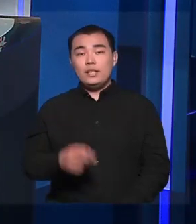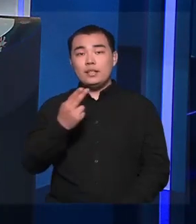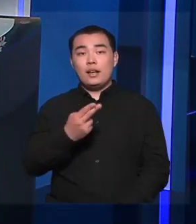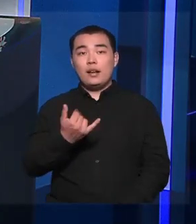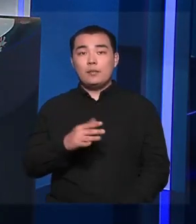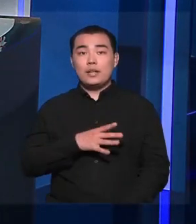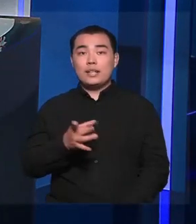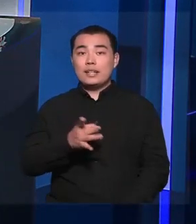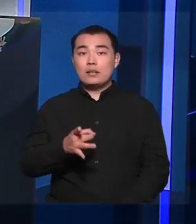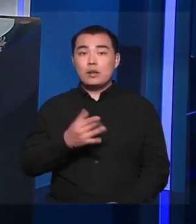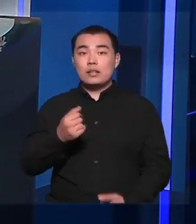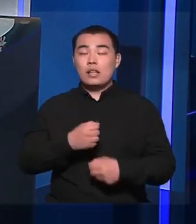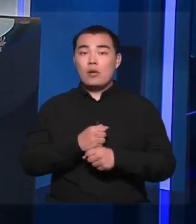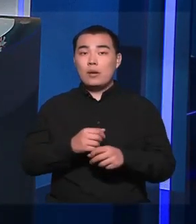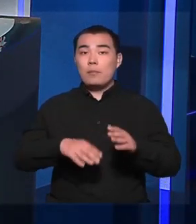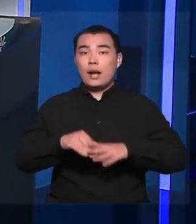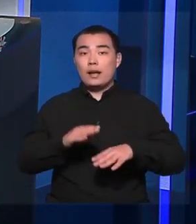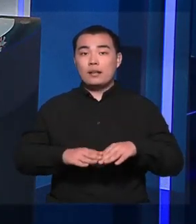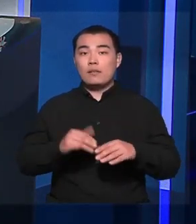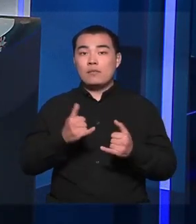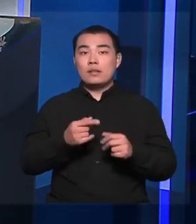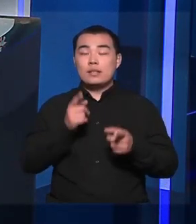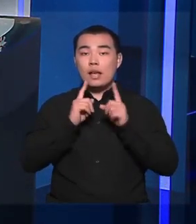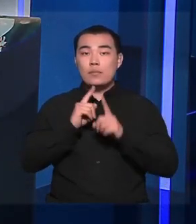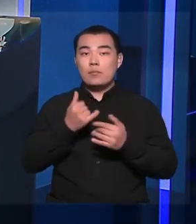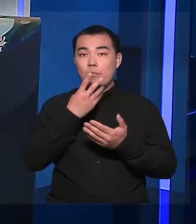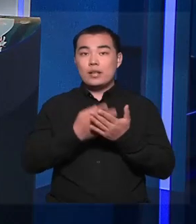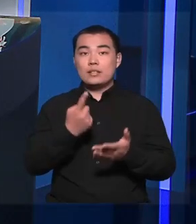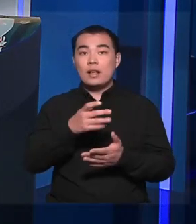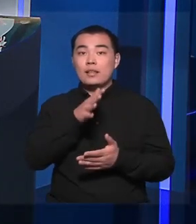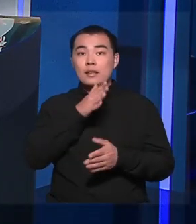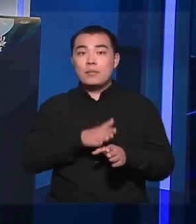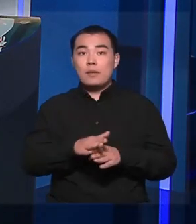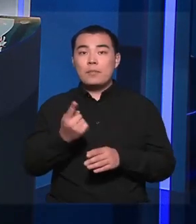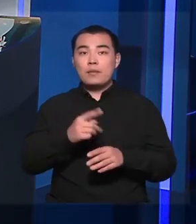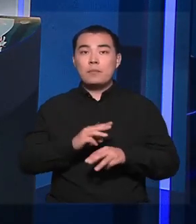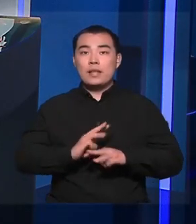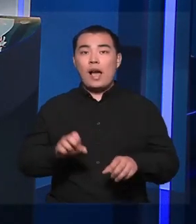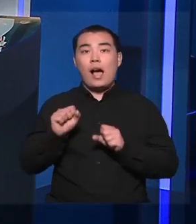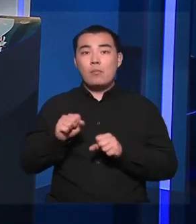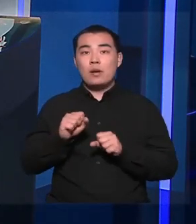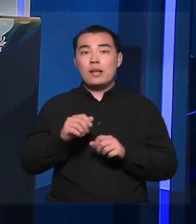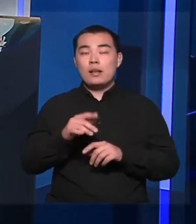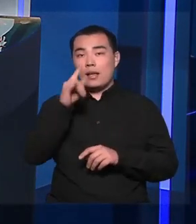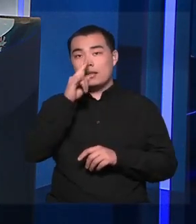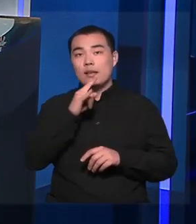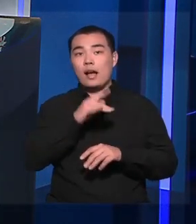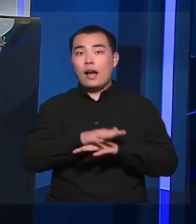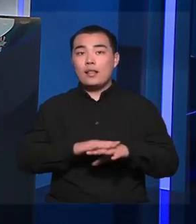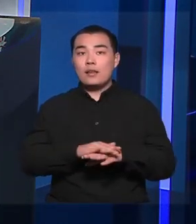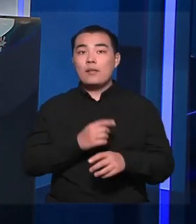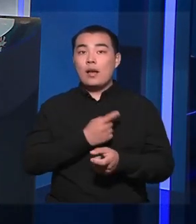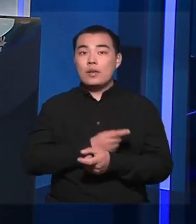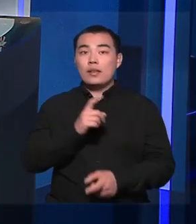В столице прошла республиканская научно-практическая конференция, посвященная столетию первого министра обороны Казахстана Халык Кахарманы